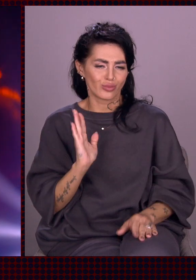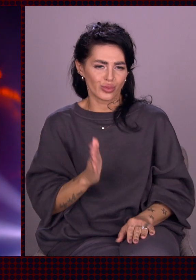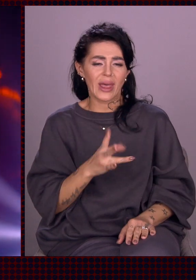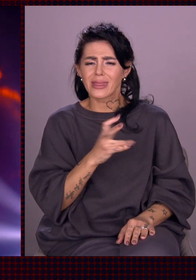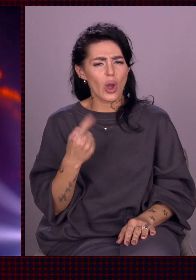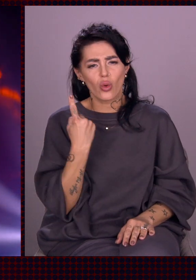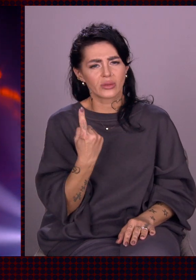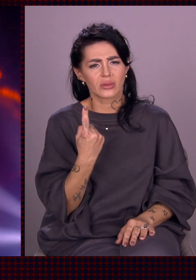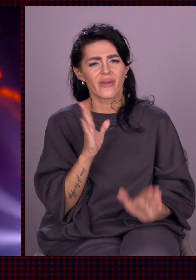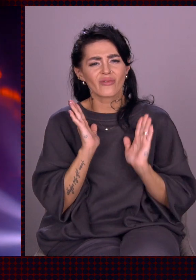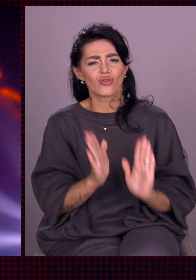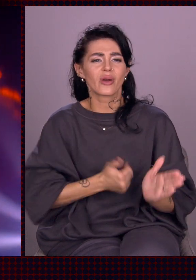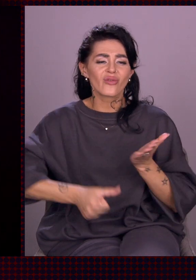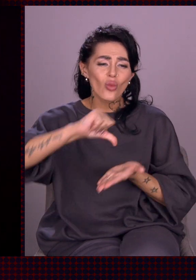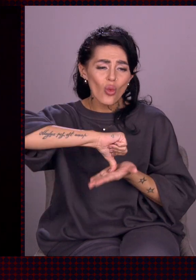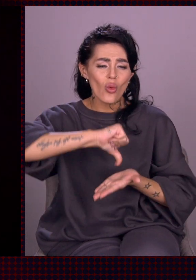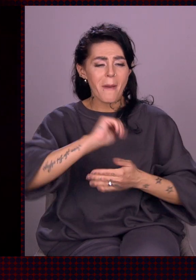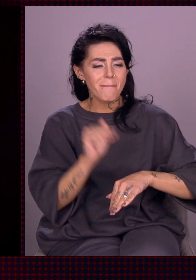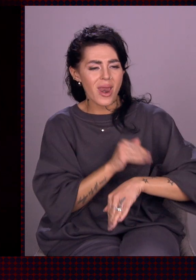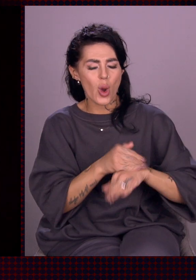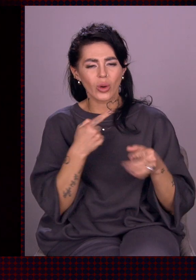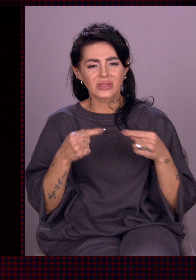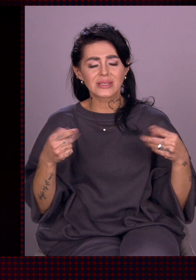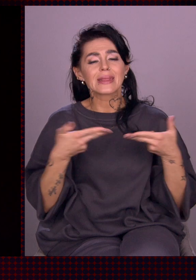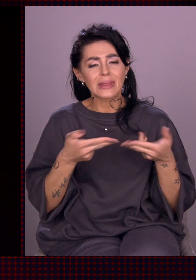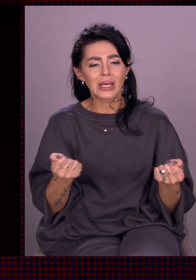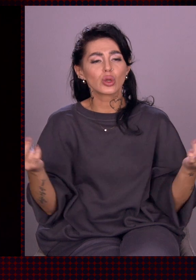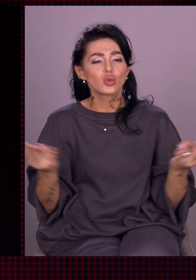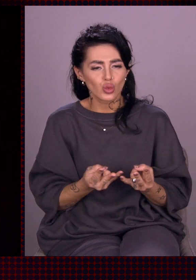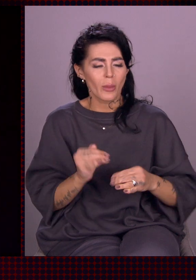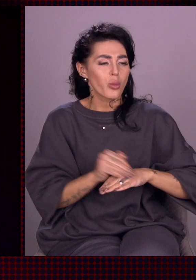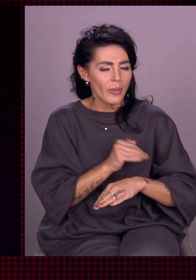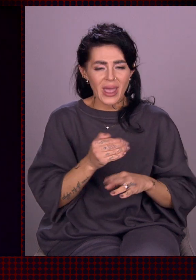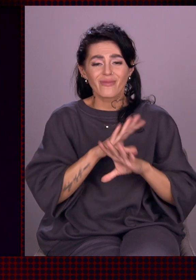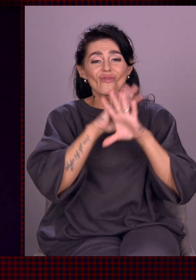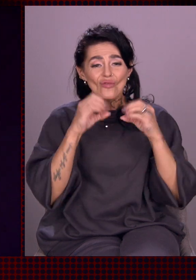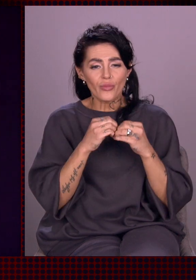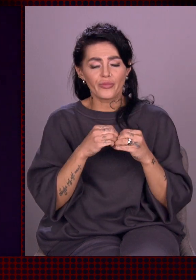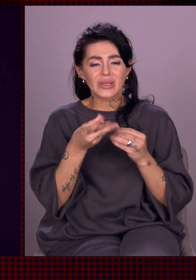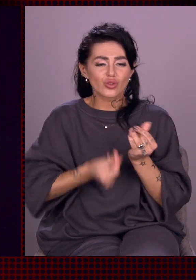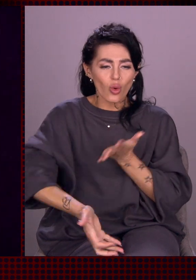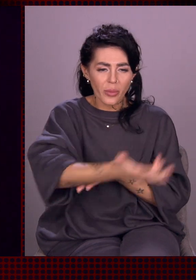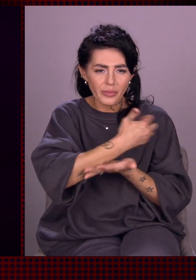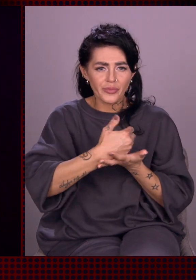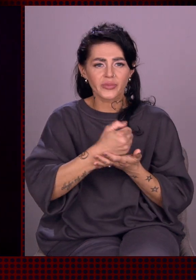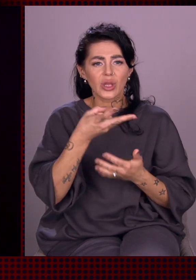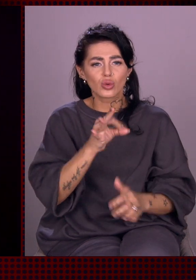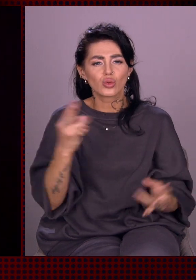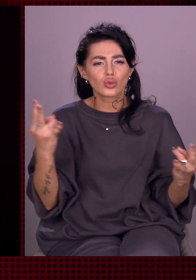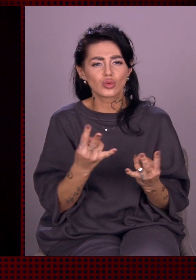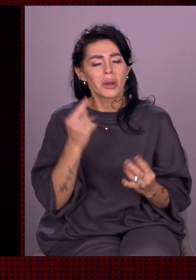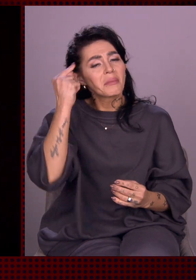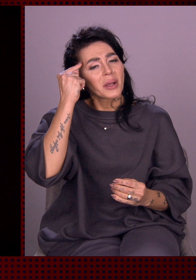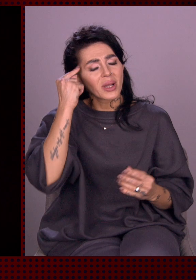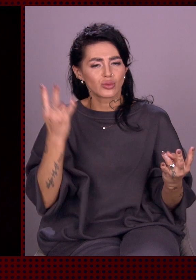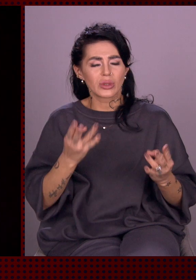Давати виступи благодійні – це все добре. Це потрібно – збирати кошти. Але і потрібно не забувати і приїжджати на Схід по одній простій причині.